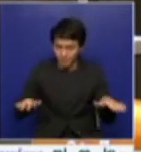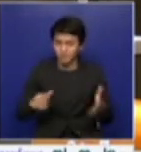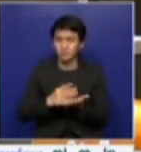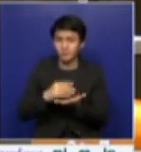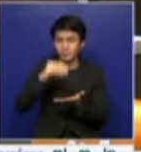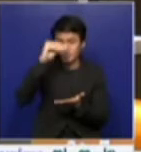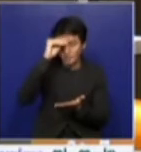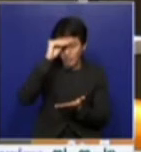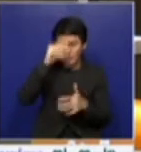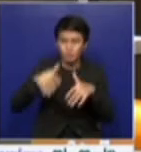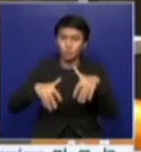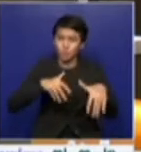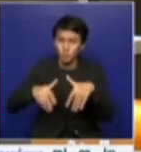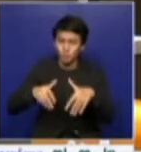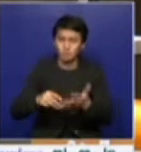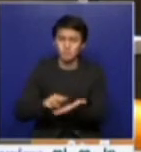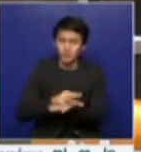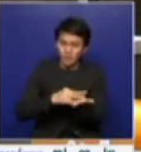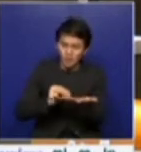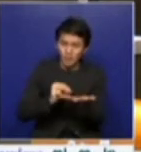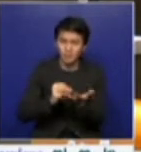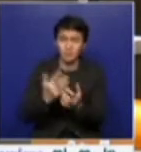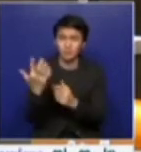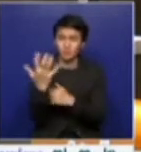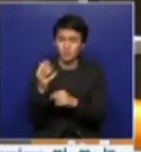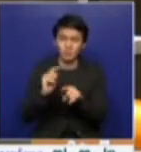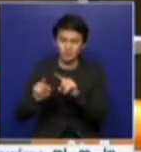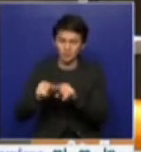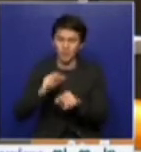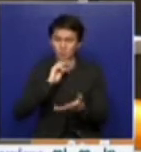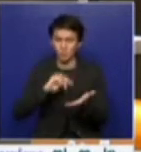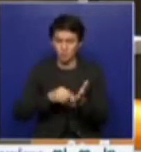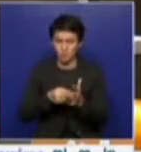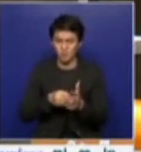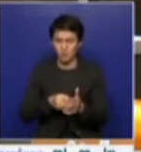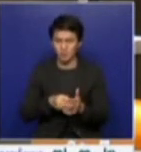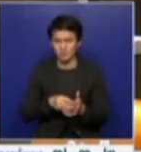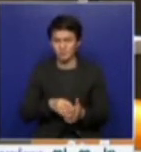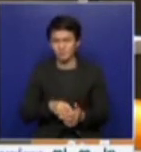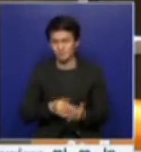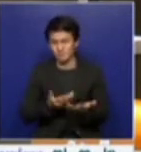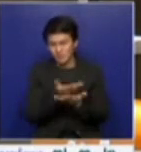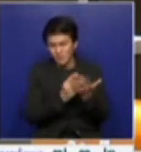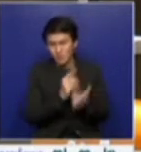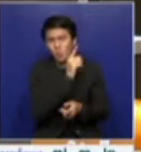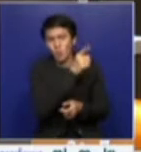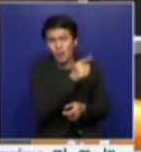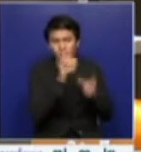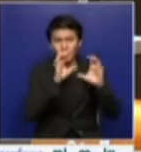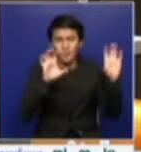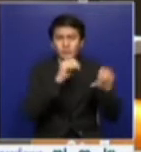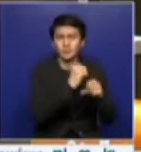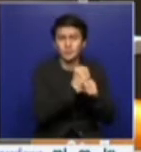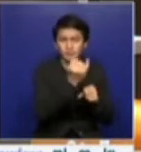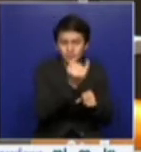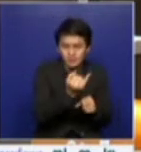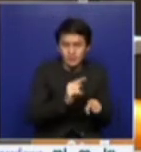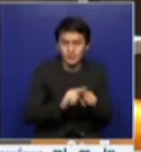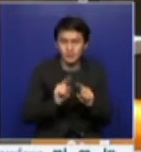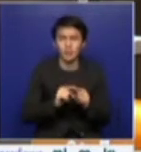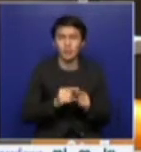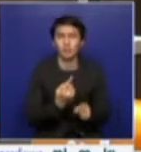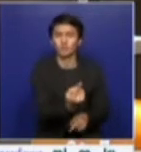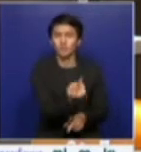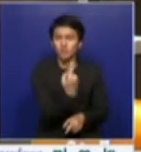ชนในกรณีที่ที่วิพากษ์วิจารณ์การทำงานของรัฐบาลช่วยเหตุผลดังกล่าวจึง